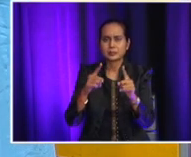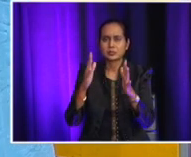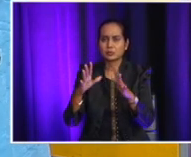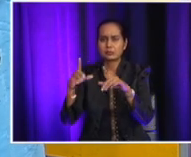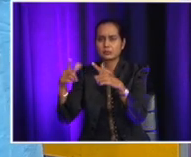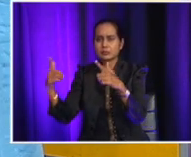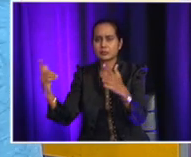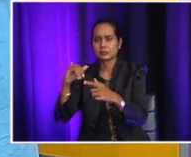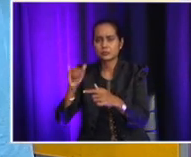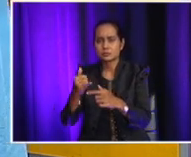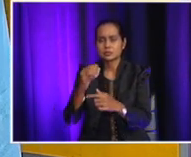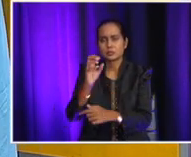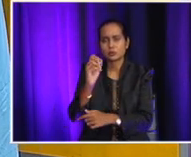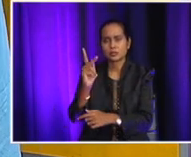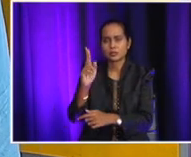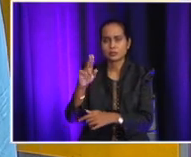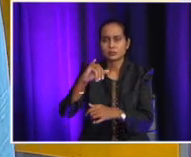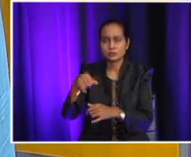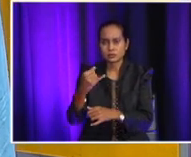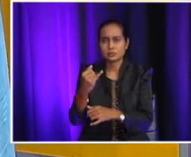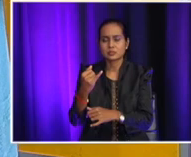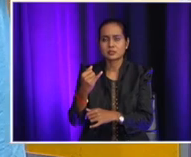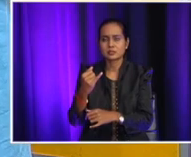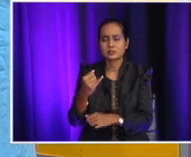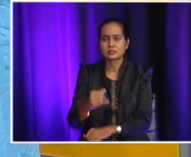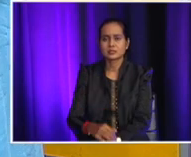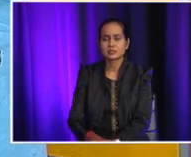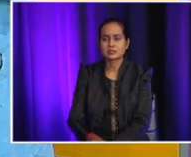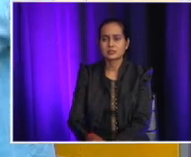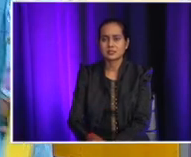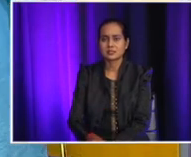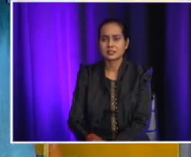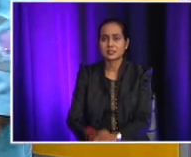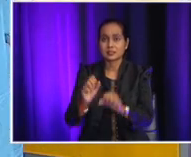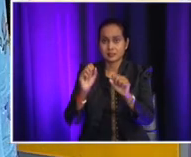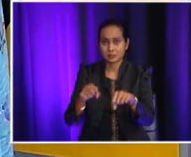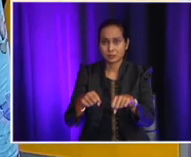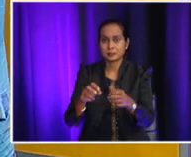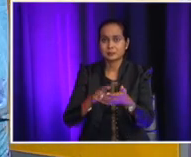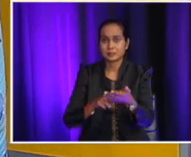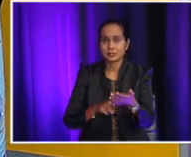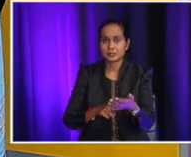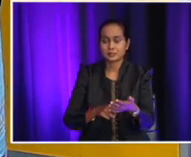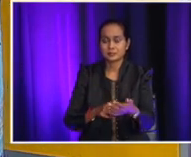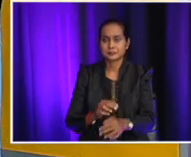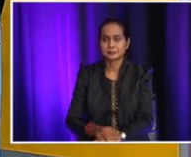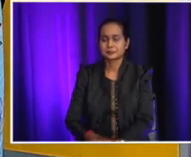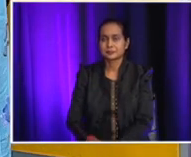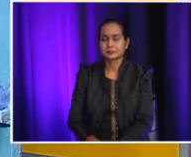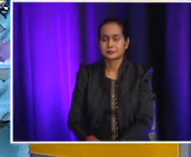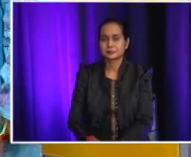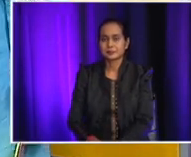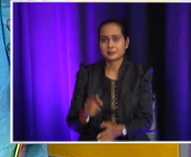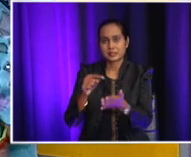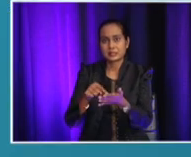upaya turun ya kita lanjutkan Kevin agar mereka boleh membaca Oke jadi Nah inilah